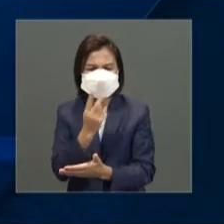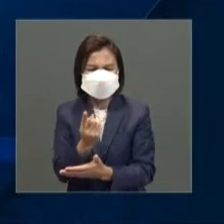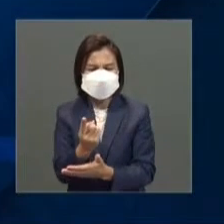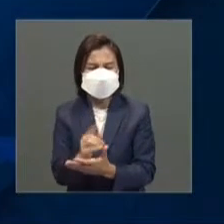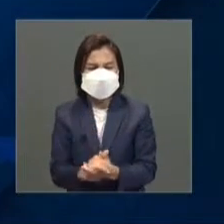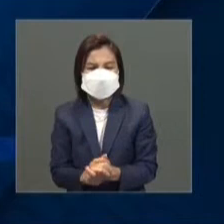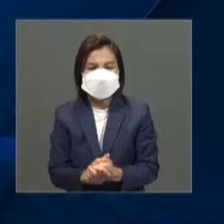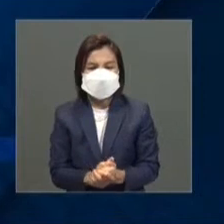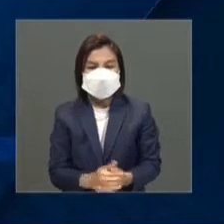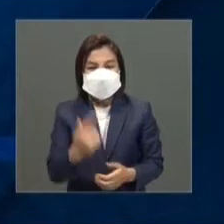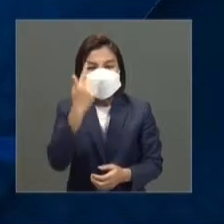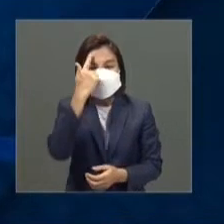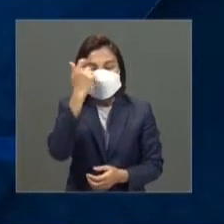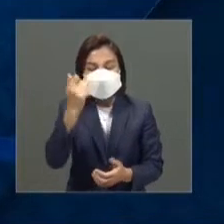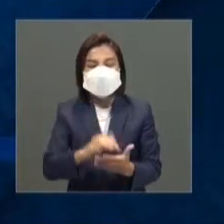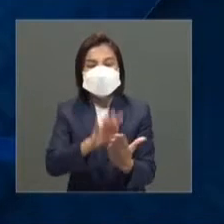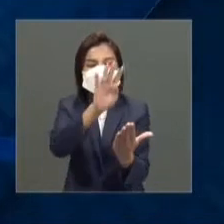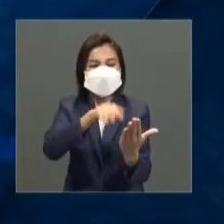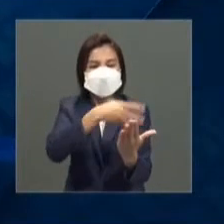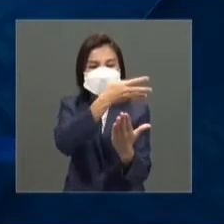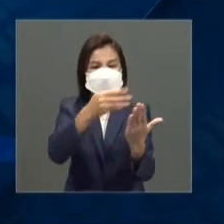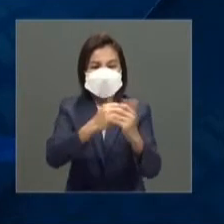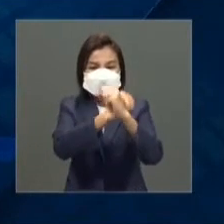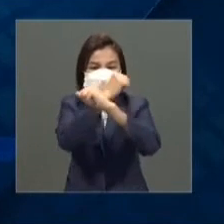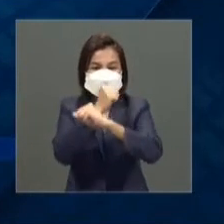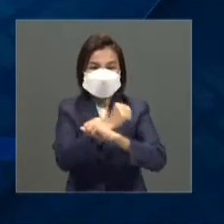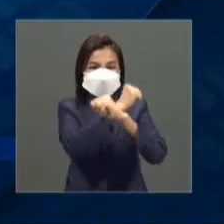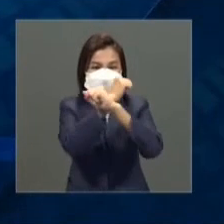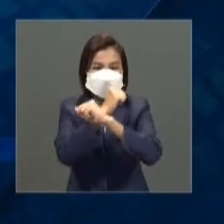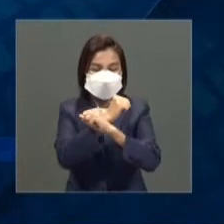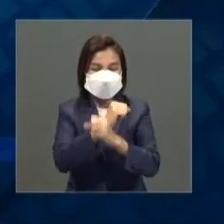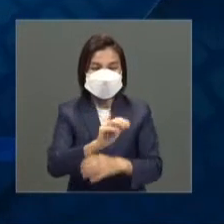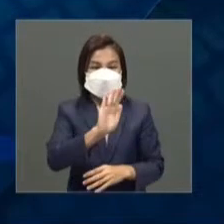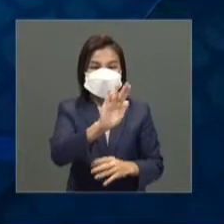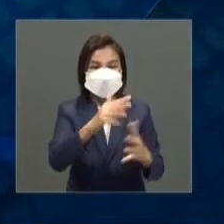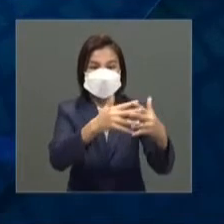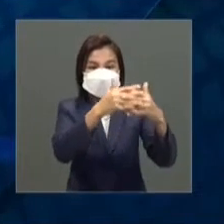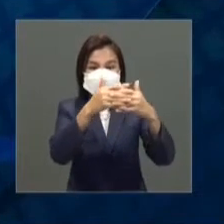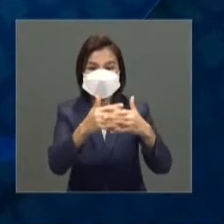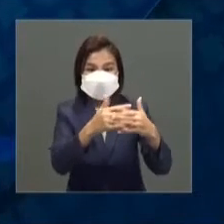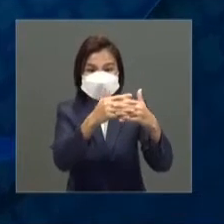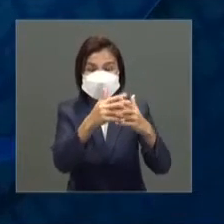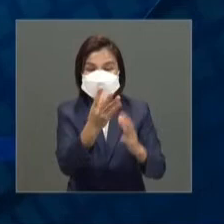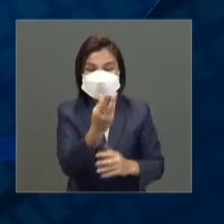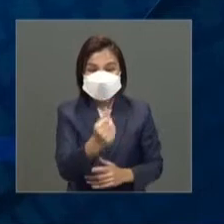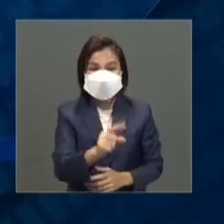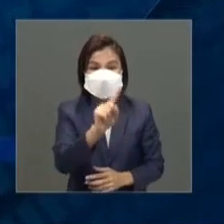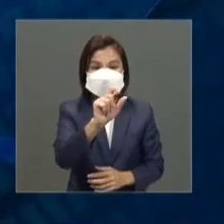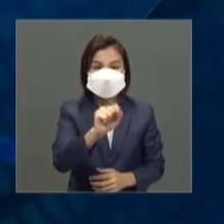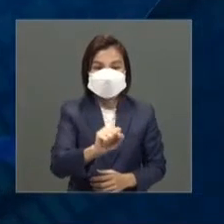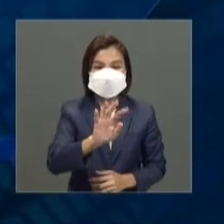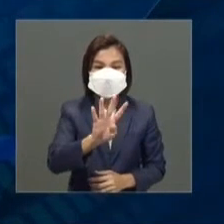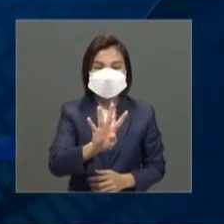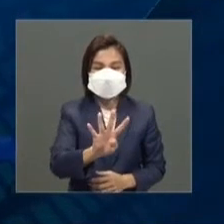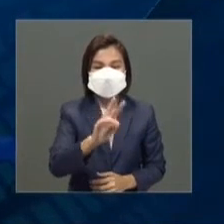ที่จะได้หามาตรการในการควบคุมโรคขณะที่สหรัฐอเมริกาวันนี้ไปอยู่ที่